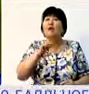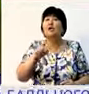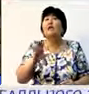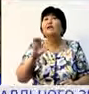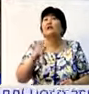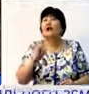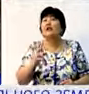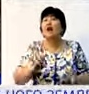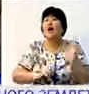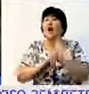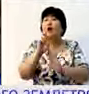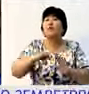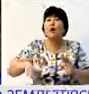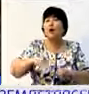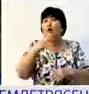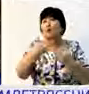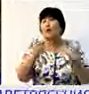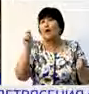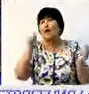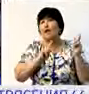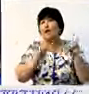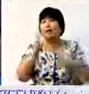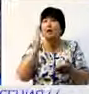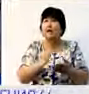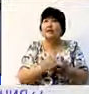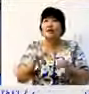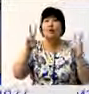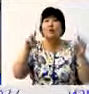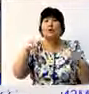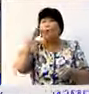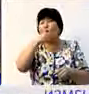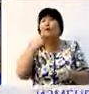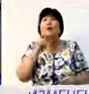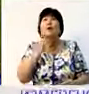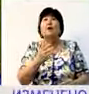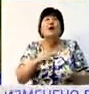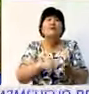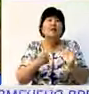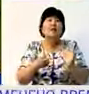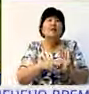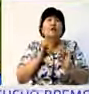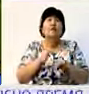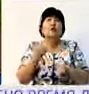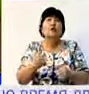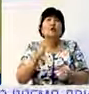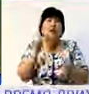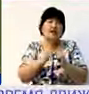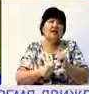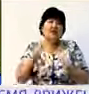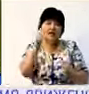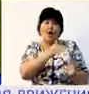Сыганак, Байконур. Отметим, международный симпозиум состоялся под знаком Года молодежи. Планируется проводить его